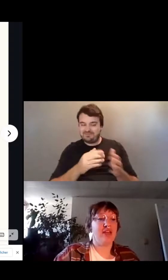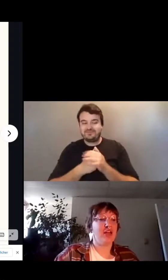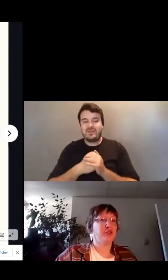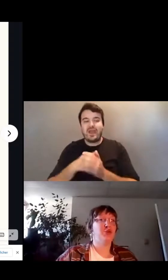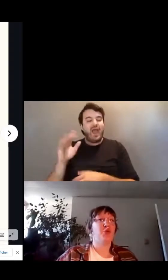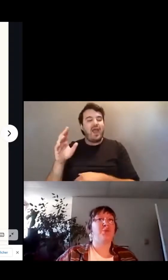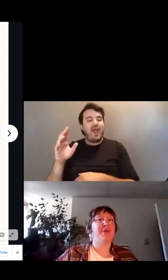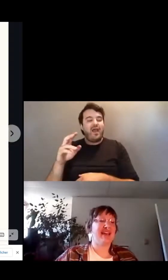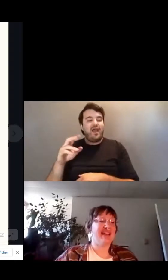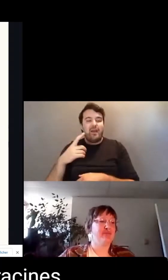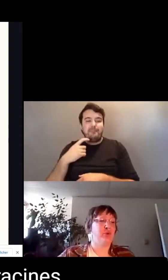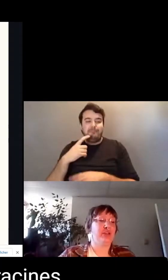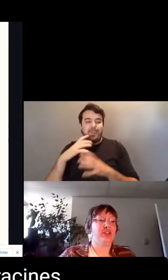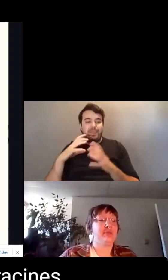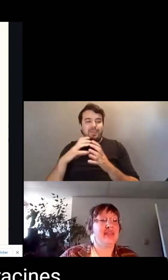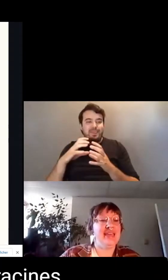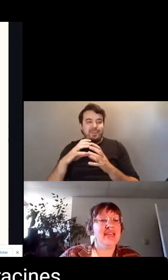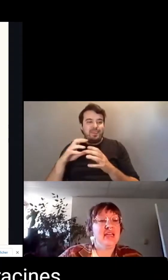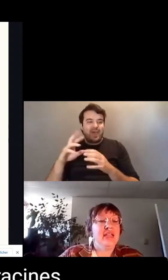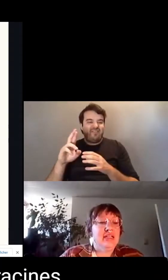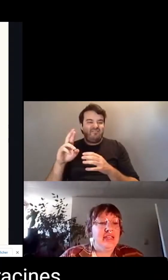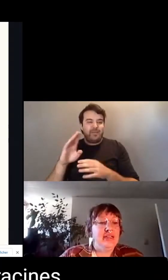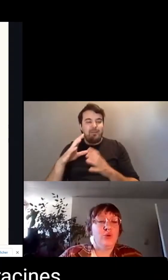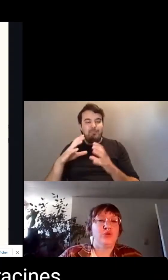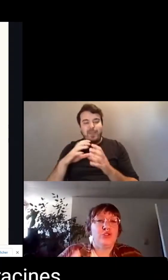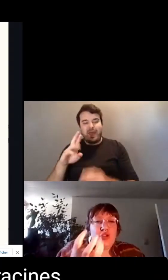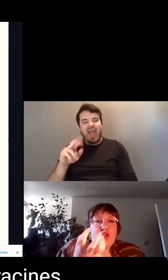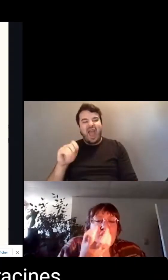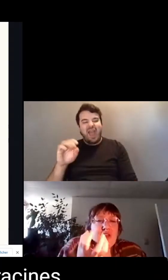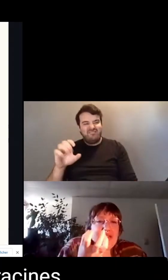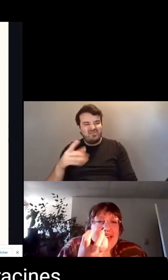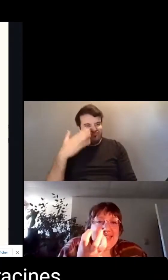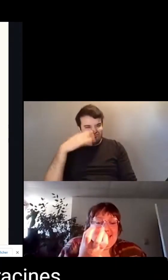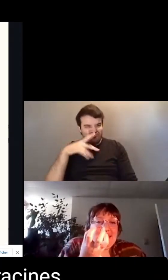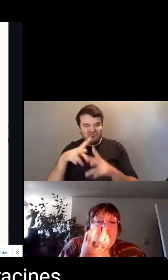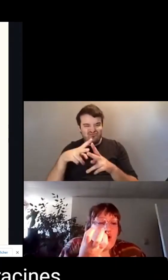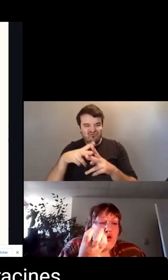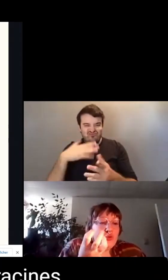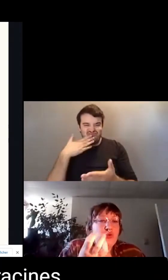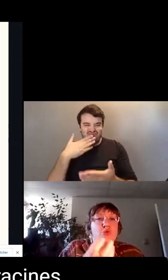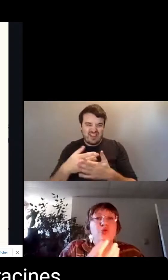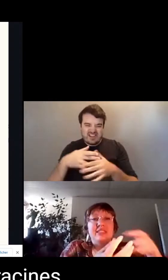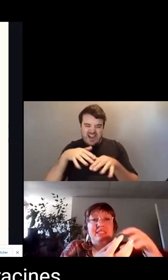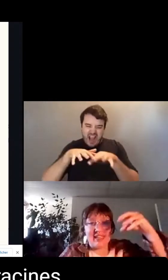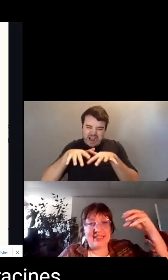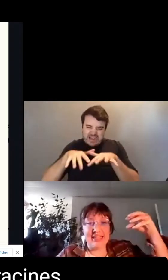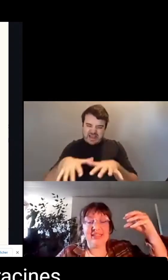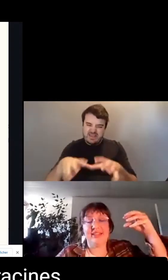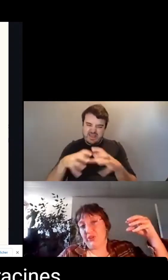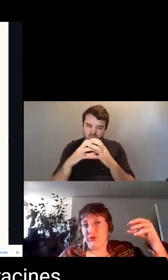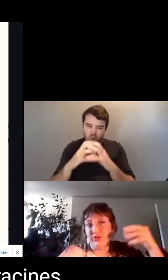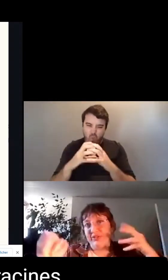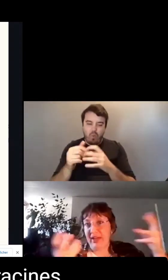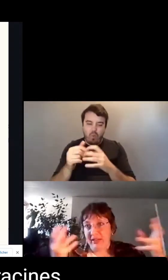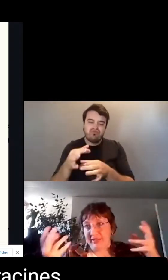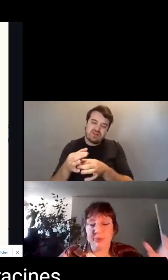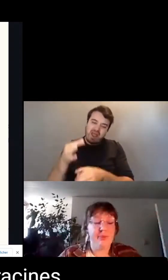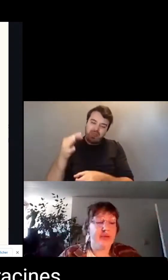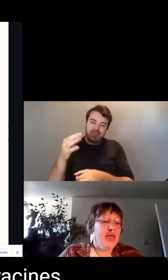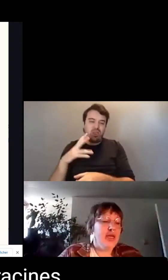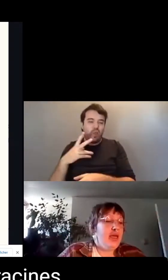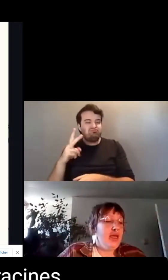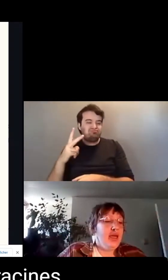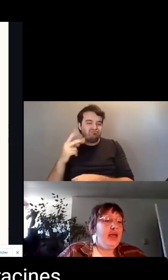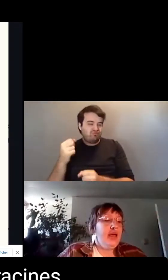On est maintenant rendu aux betteraves. On les connaît bien, les grosses racines rondes ou cylindriques. Il y en a différents